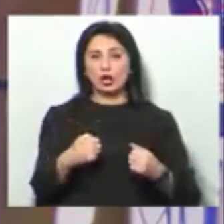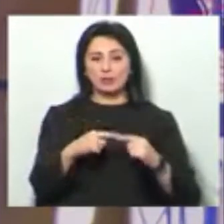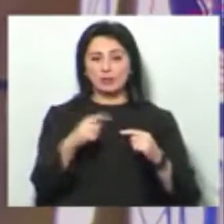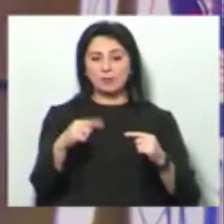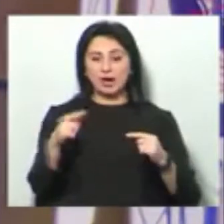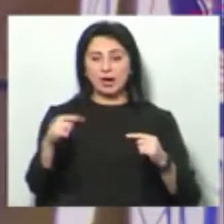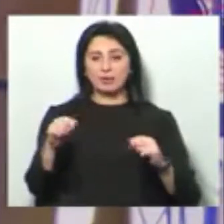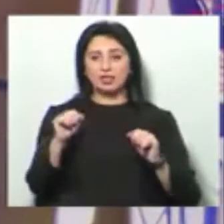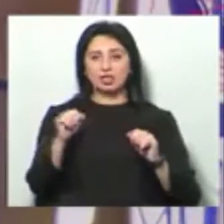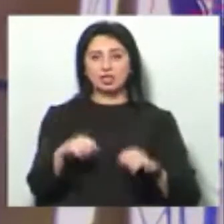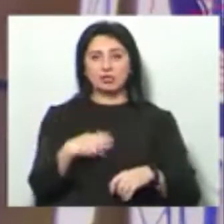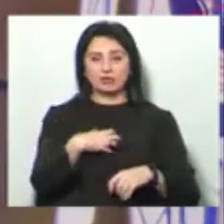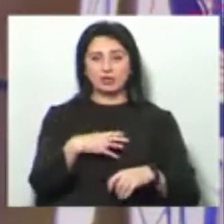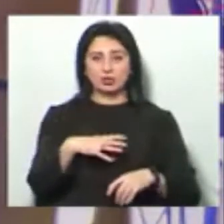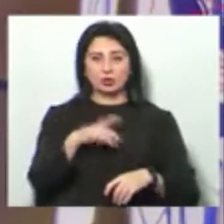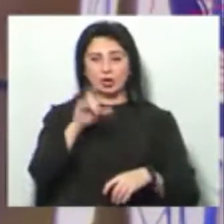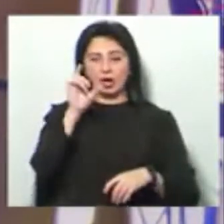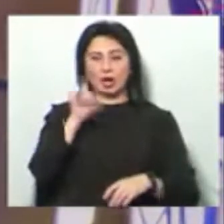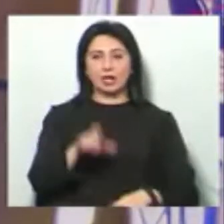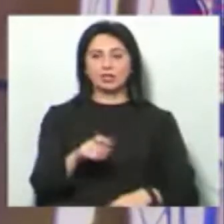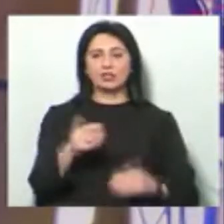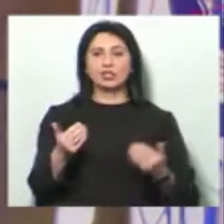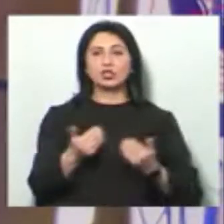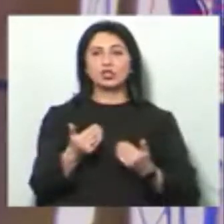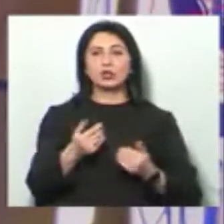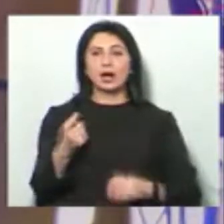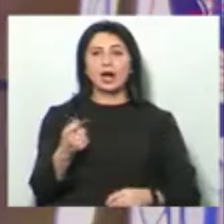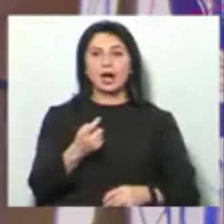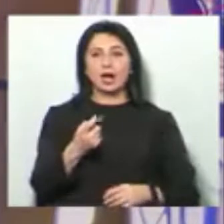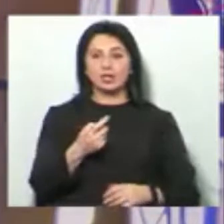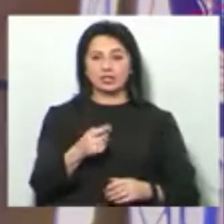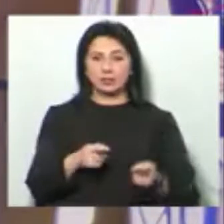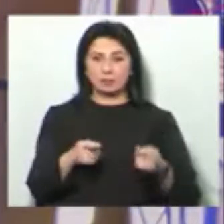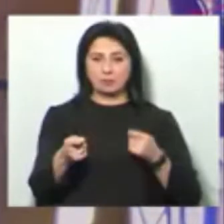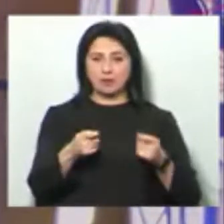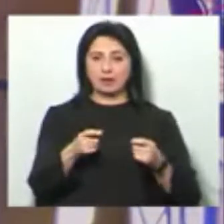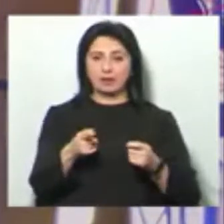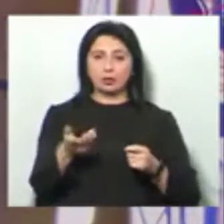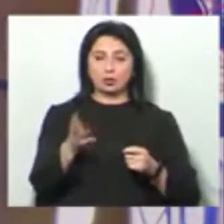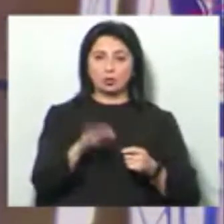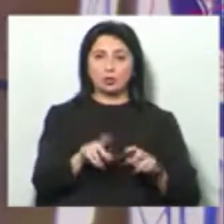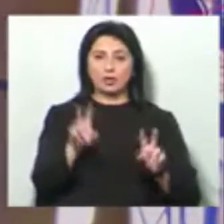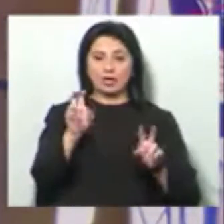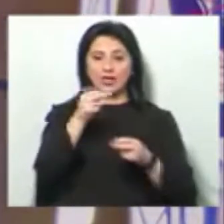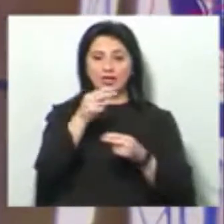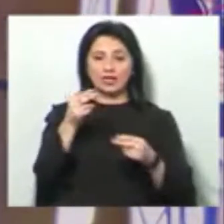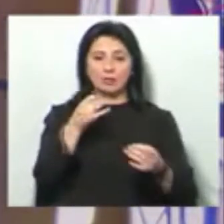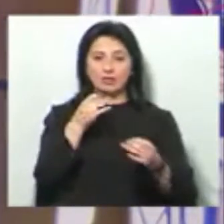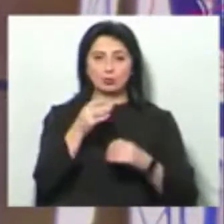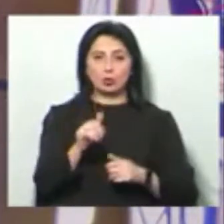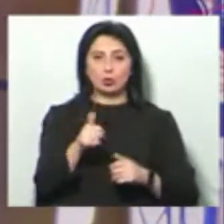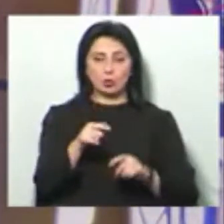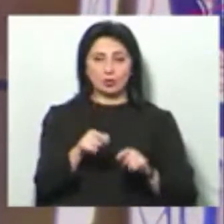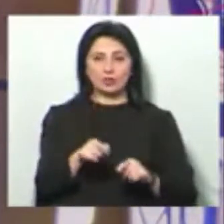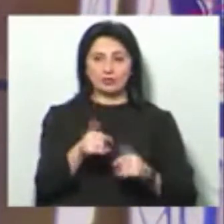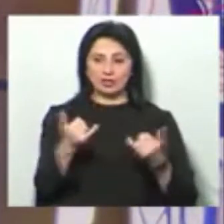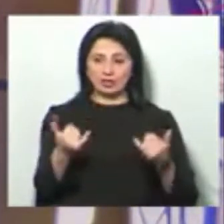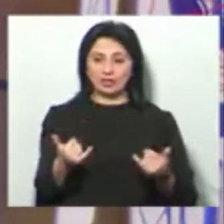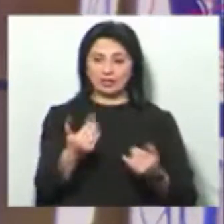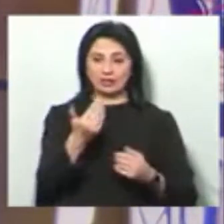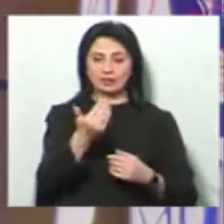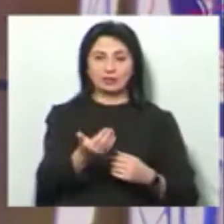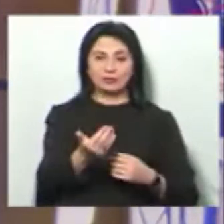შეიძლება გადამწყვეტი იყოს ადამიანის ცხოვრების ხარისხის მართვაში. Ვით უფრო ისეთ თემაზე საუბრისას, რომელზედაც დღეს